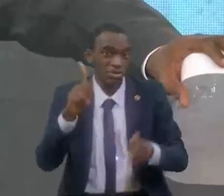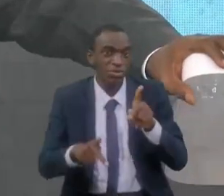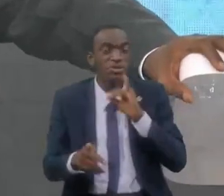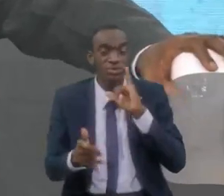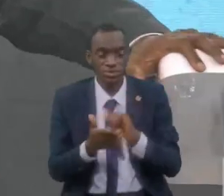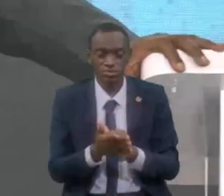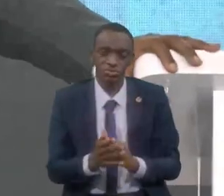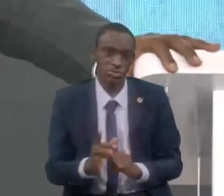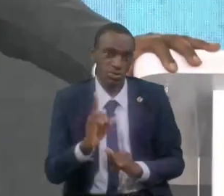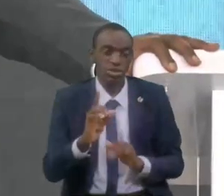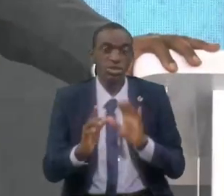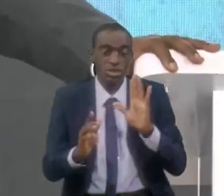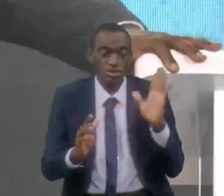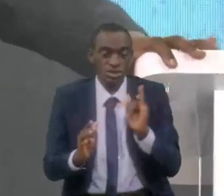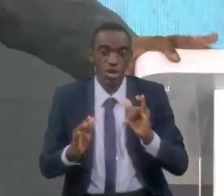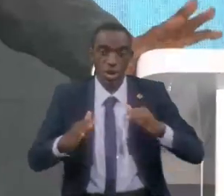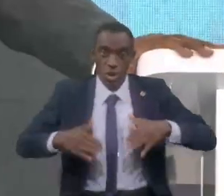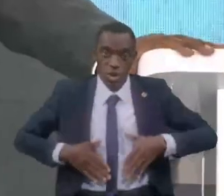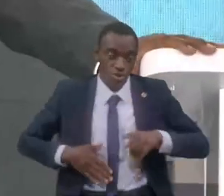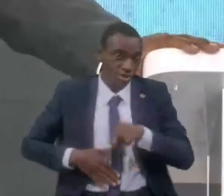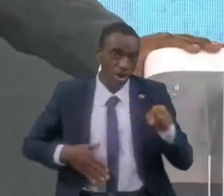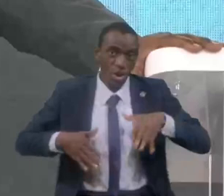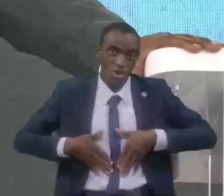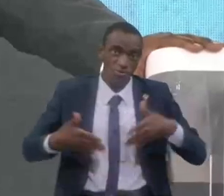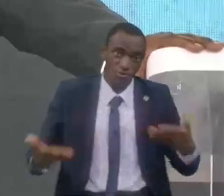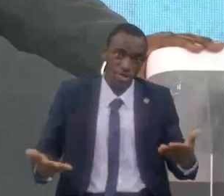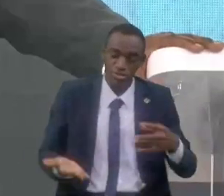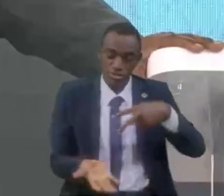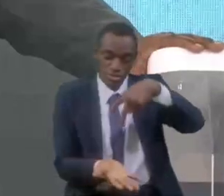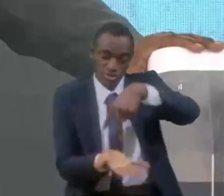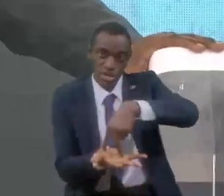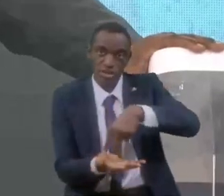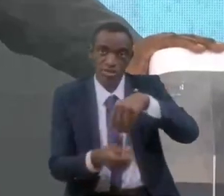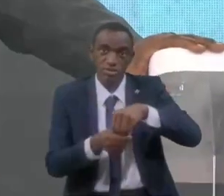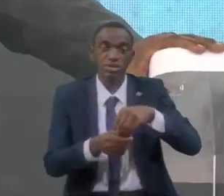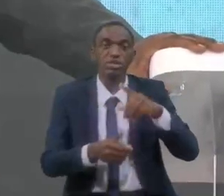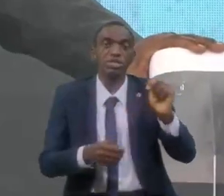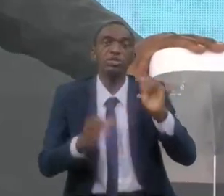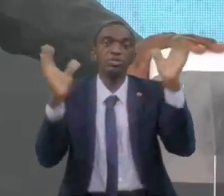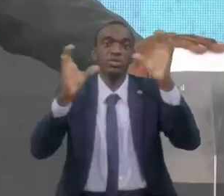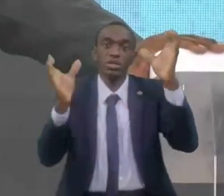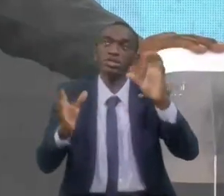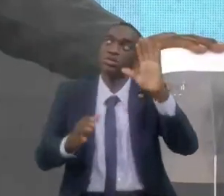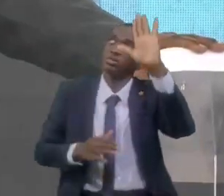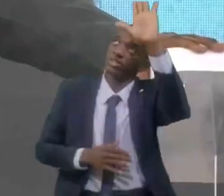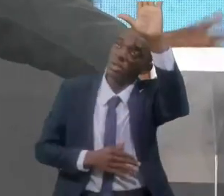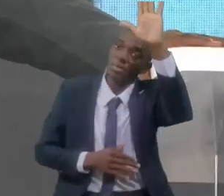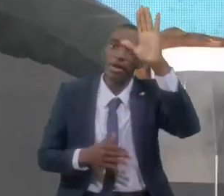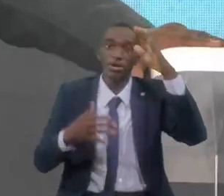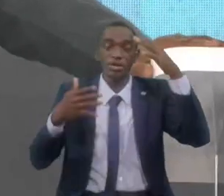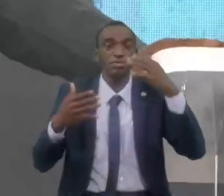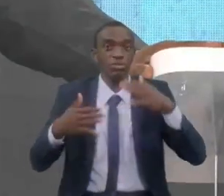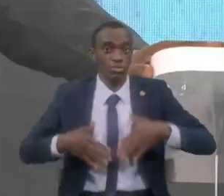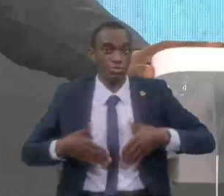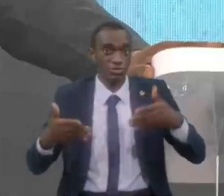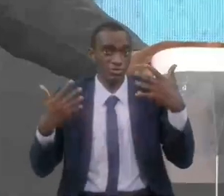ils confessent, ils se lèvent. Il lève la main, mais quand il retourne, mais il retourne toujours